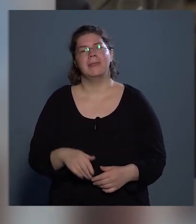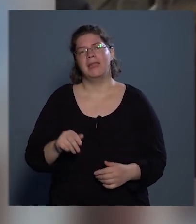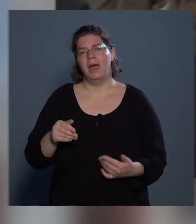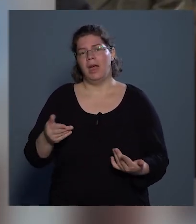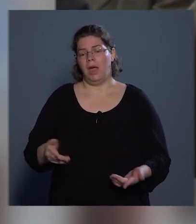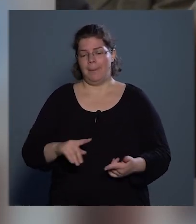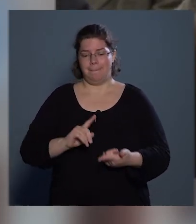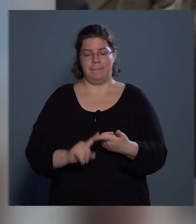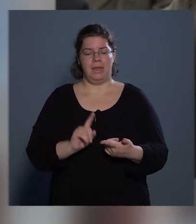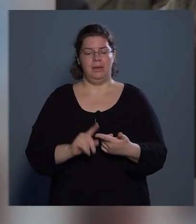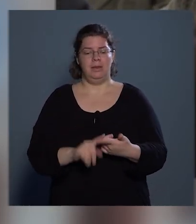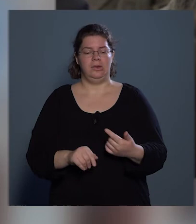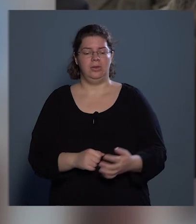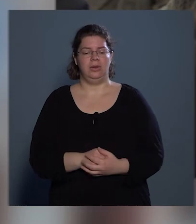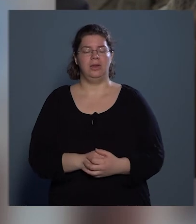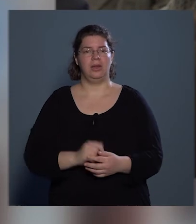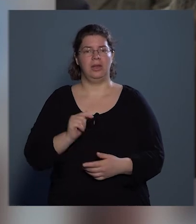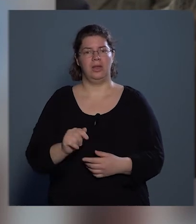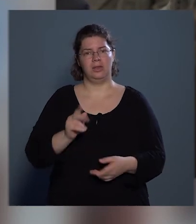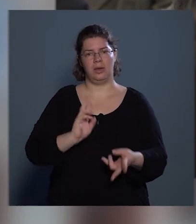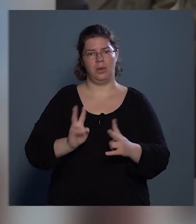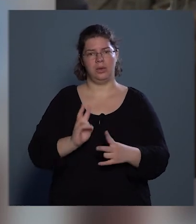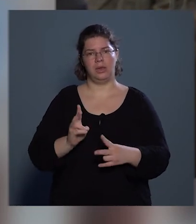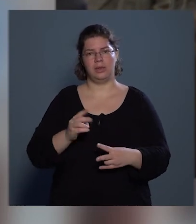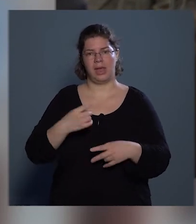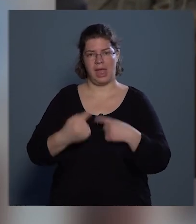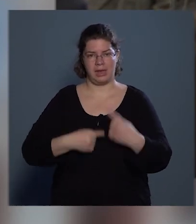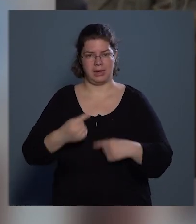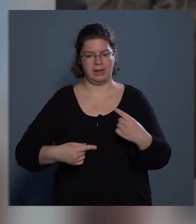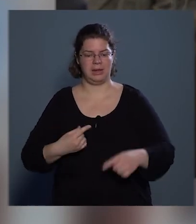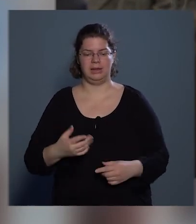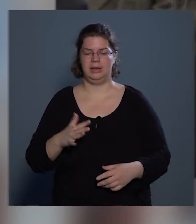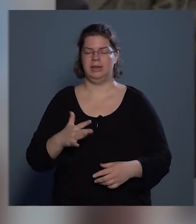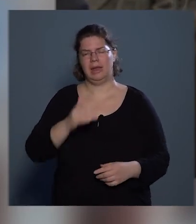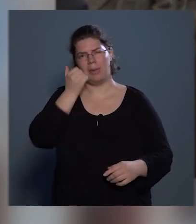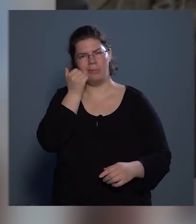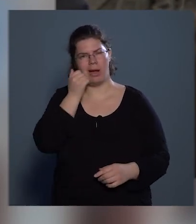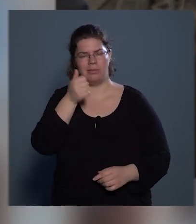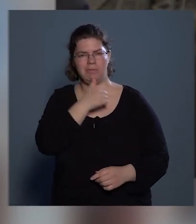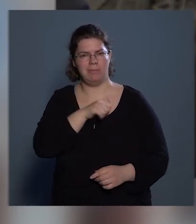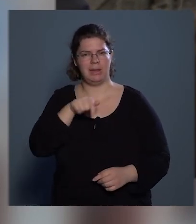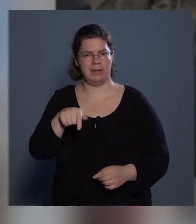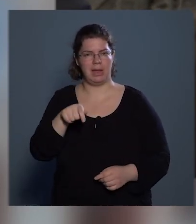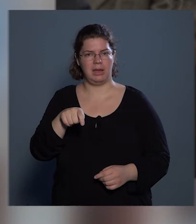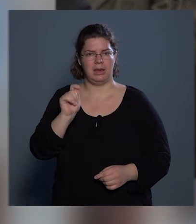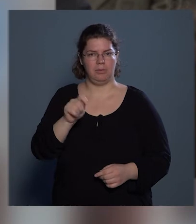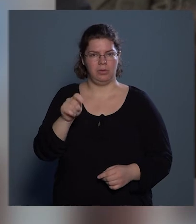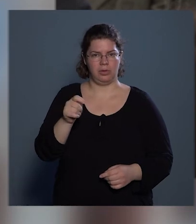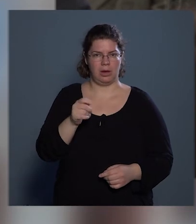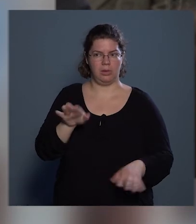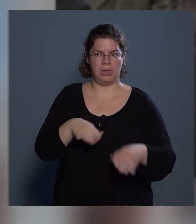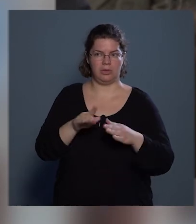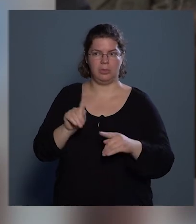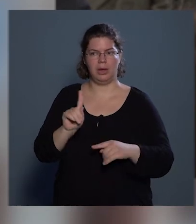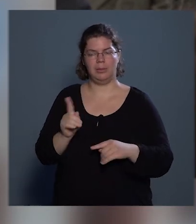A másik az az, hogy az eredeti, tehát nem a Mag Péter képviselőtársam által előterjesztett, hanem az